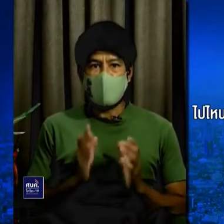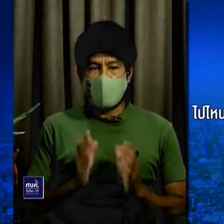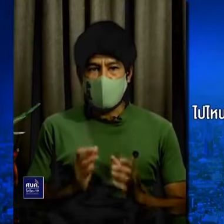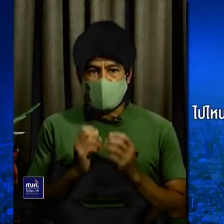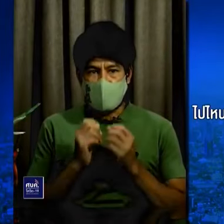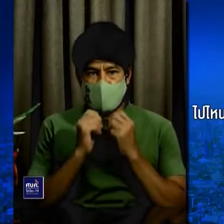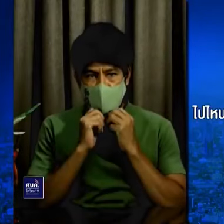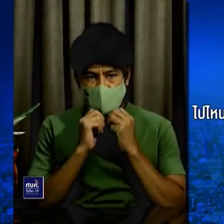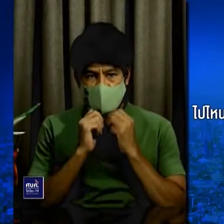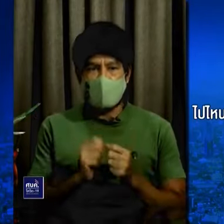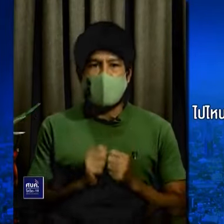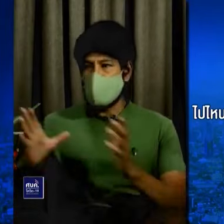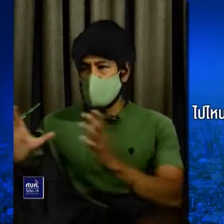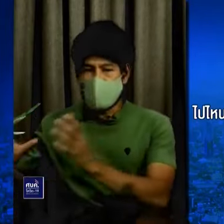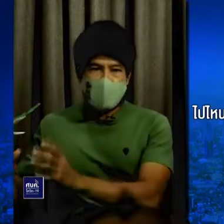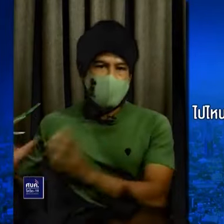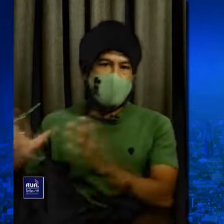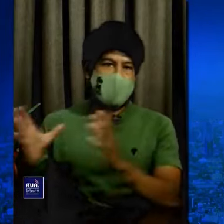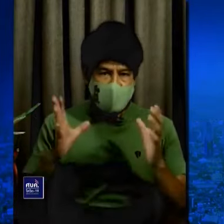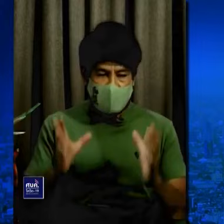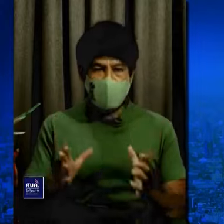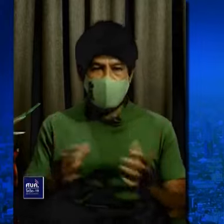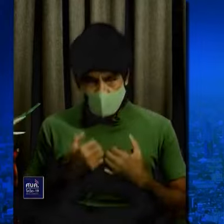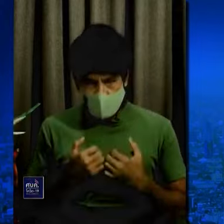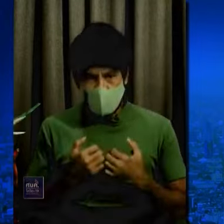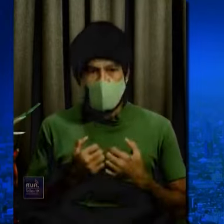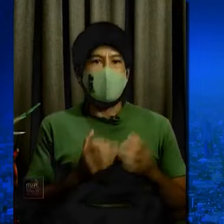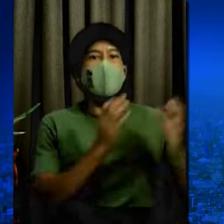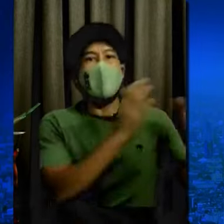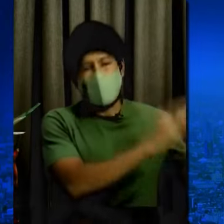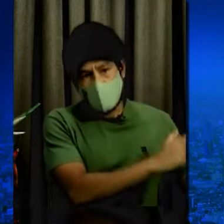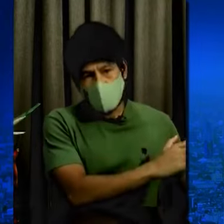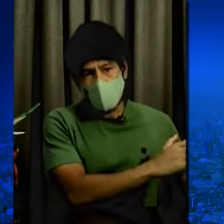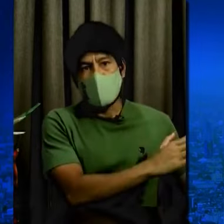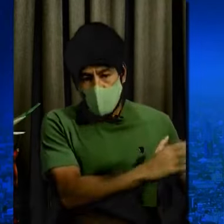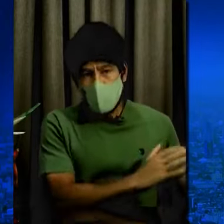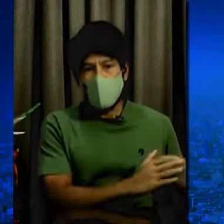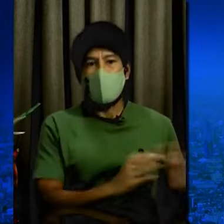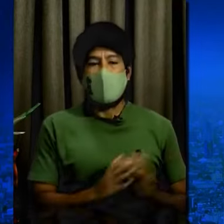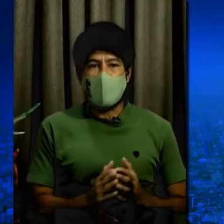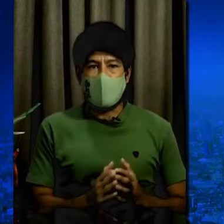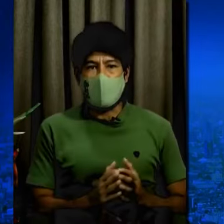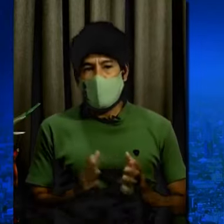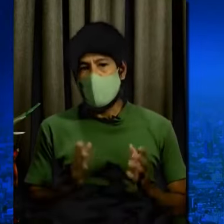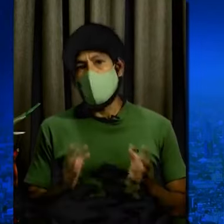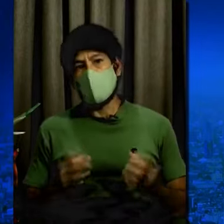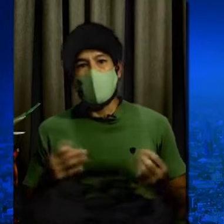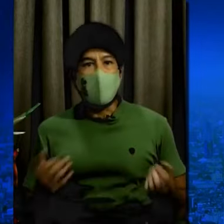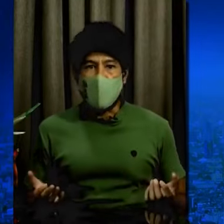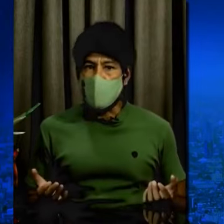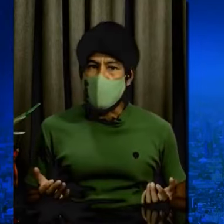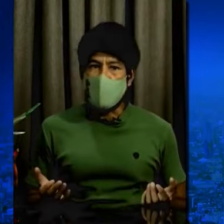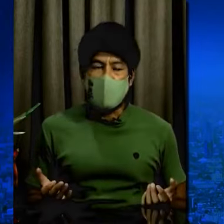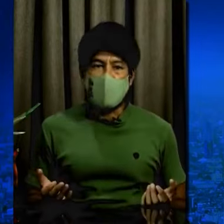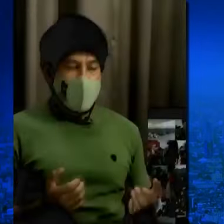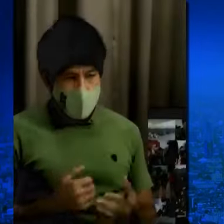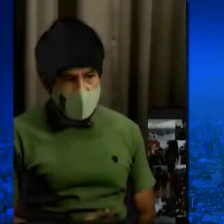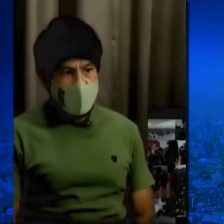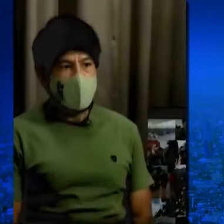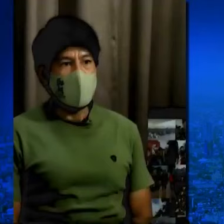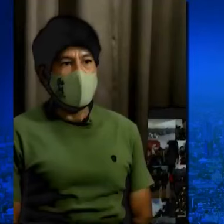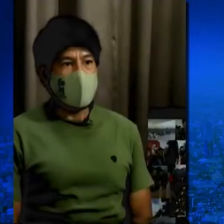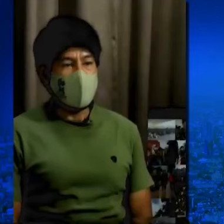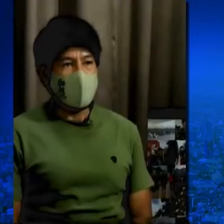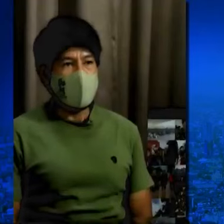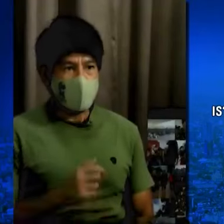ไหนเราต้องใส่แมสนะครับเชื้อสามารถนำกับตัวเราเอาไปเข้าสู่ครอบครัวของเราได้นะครับเพราะตอนนี้คุณหมอบอกว่าไม่ไห